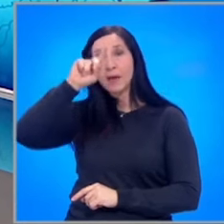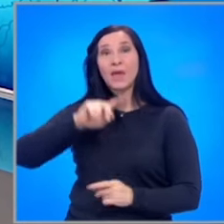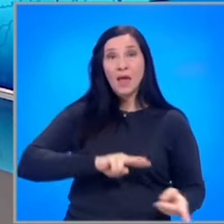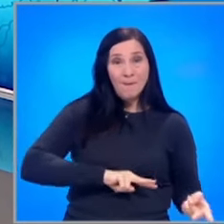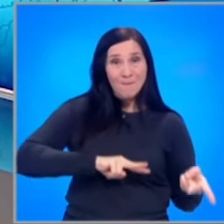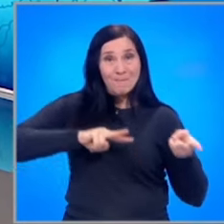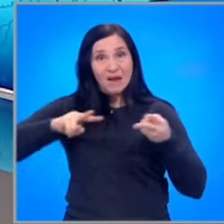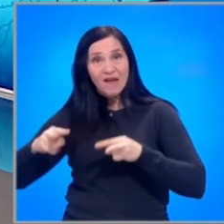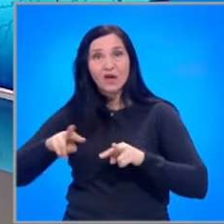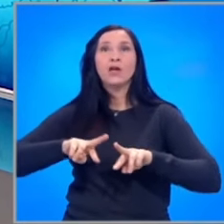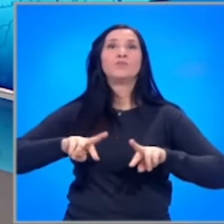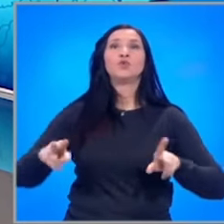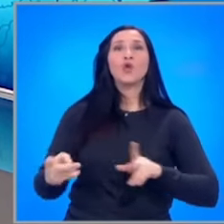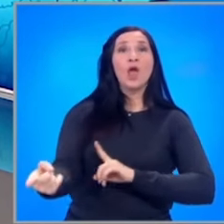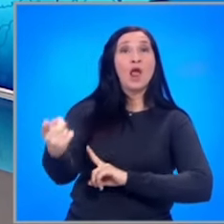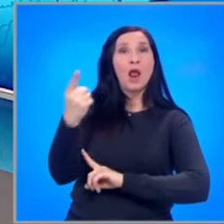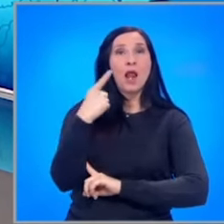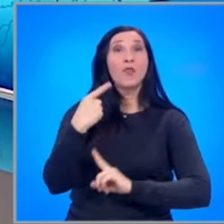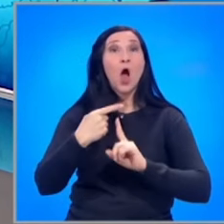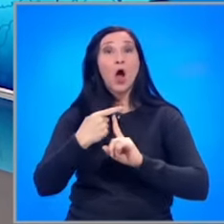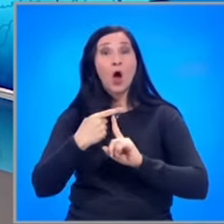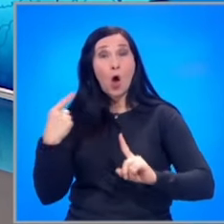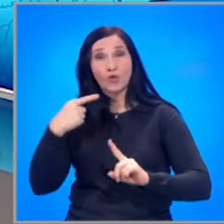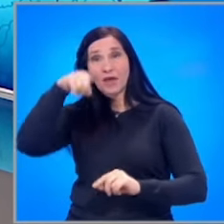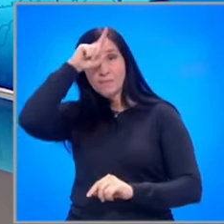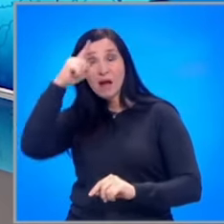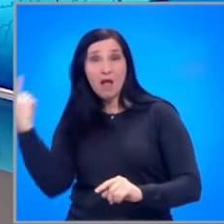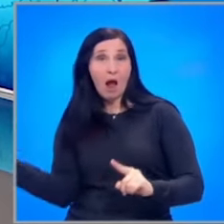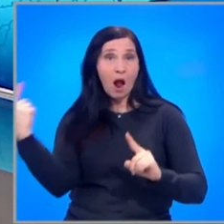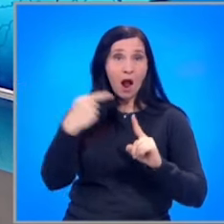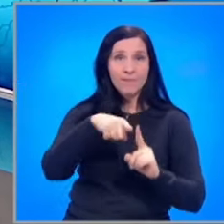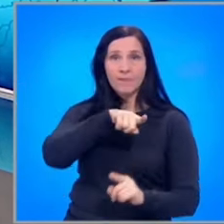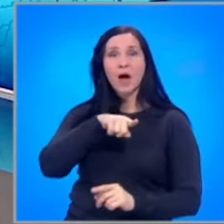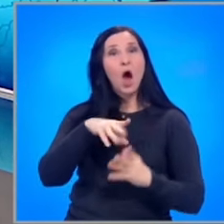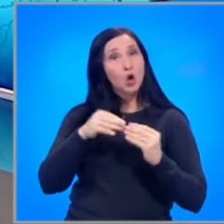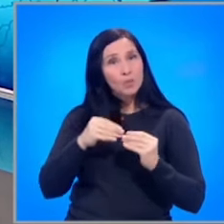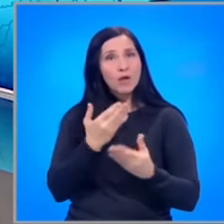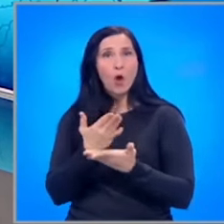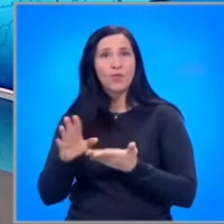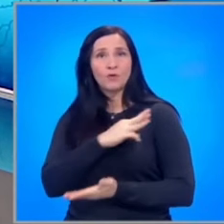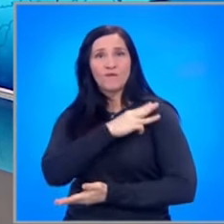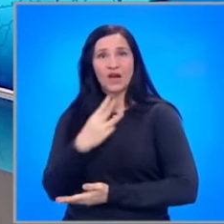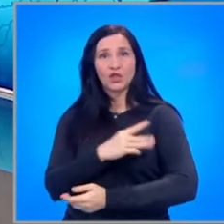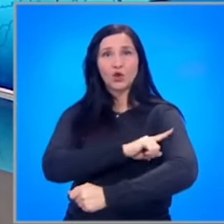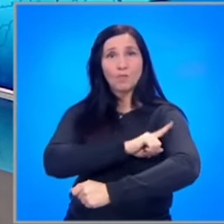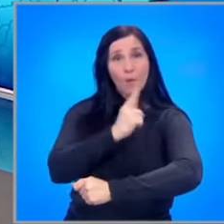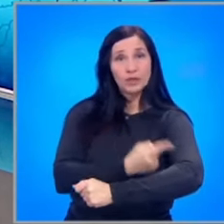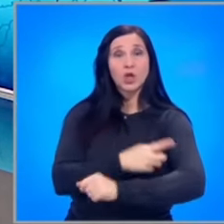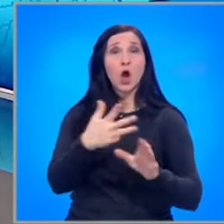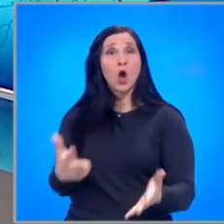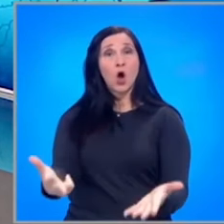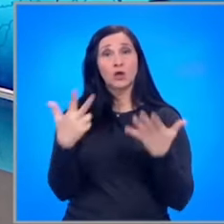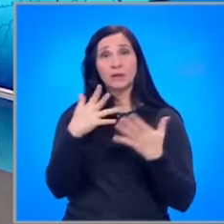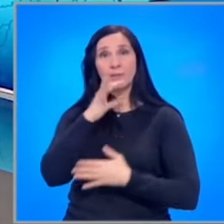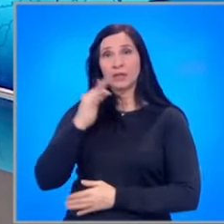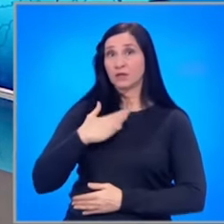и предислоцира други 1000 от Германия в Румъния. Отделно Вашингтон мобилизира